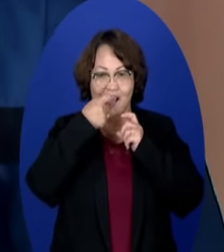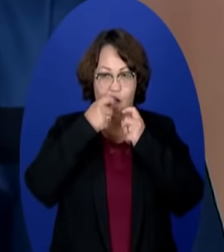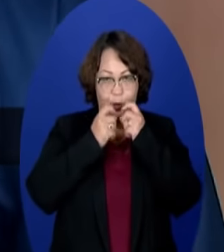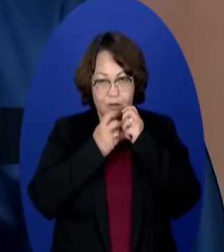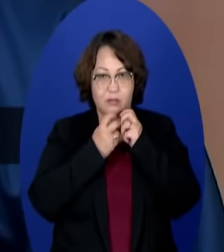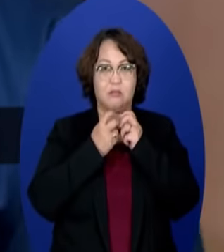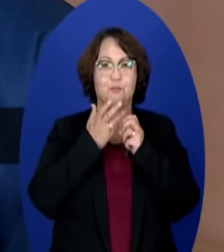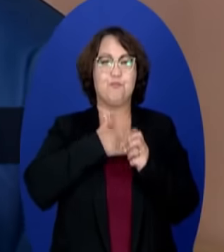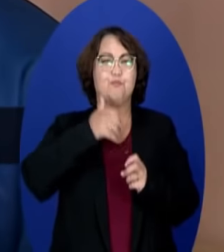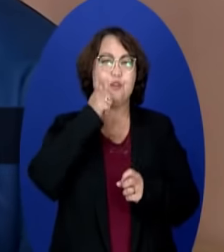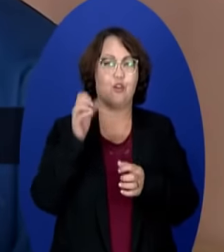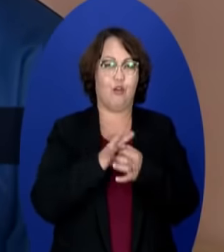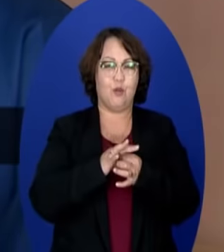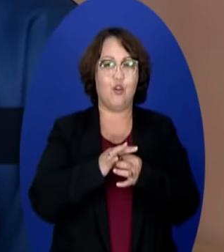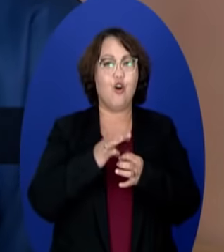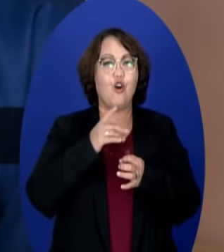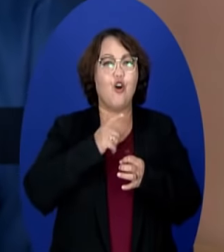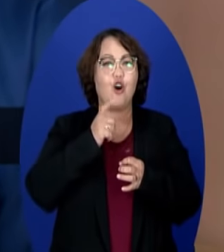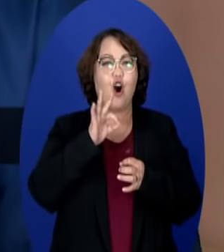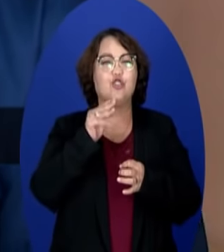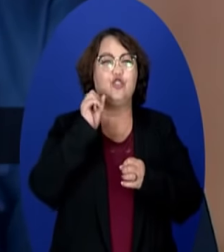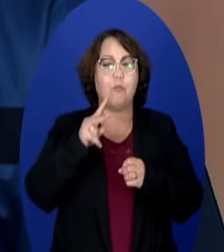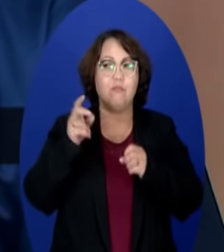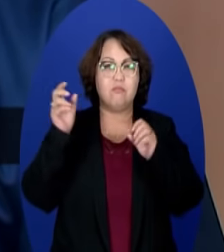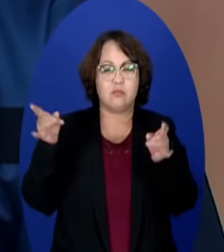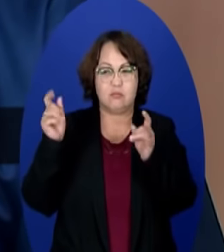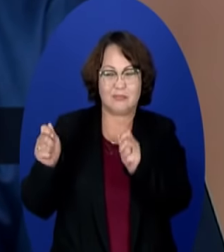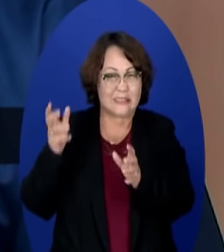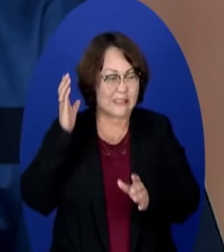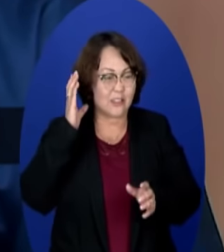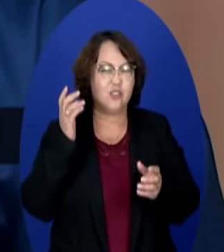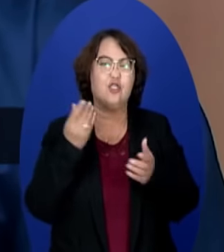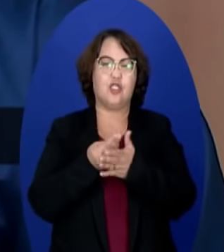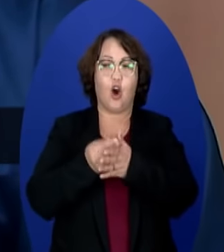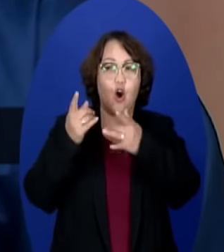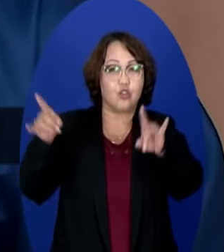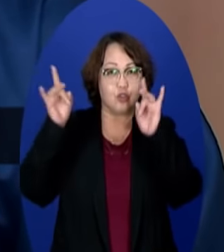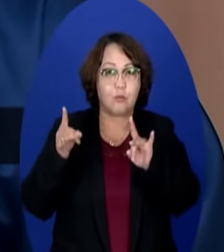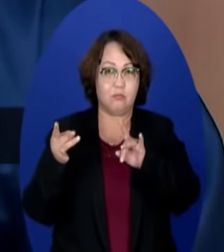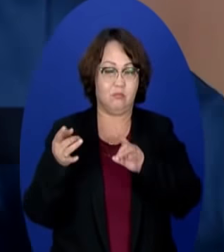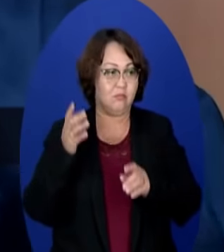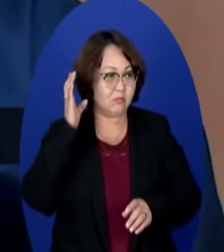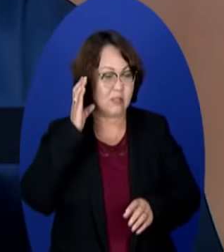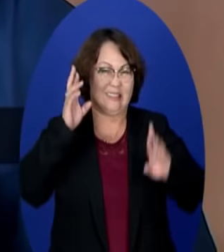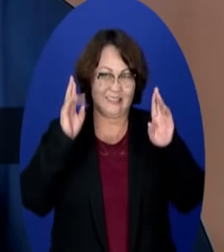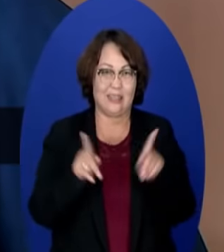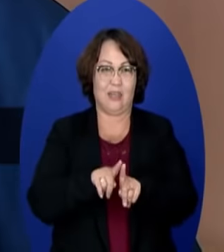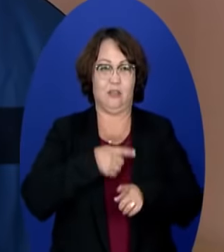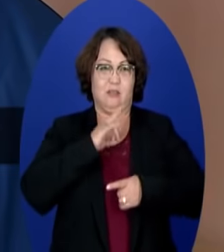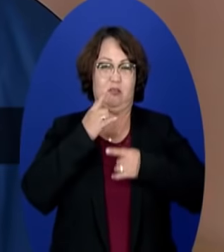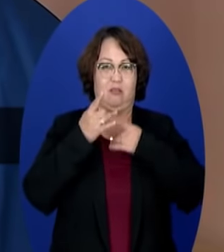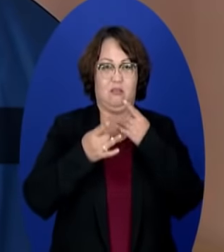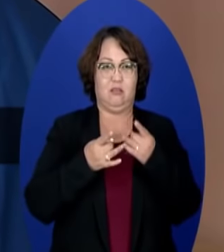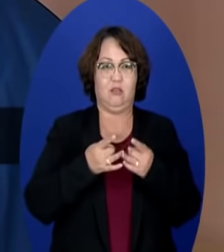ингээ бодохоор яг тийм хөгжим ихшгэлж байгаа учраас хүн хөгжмөө гэсэн юм сайхан тодорхойлтой гэх юм уу юу гэх юм те. Тэгээ одоо би хүртэл дээлэн дээр